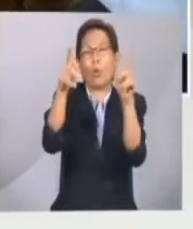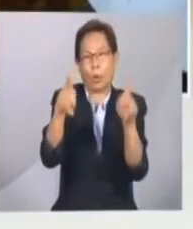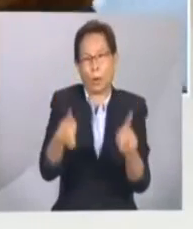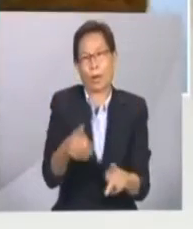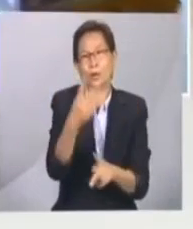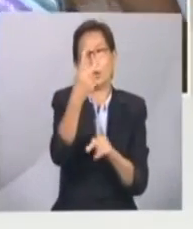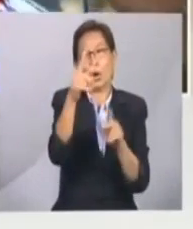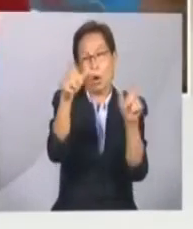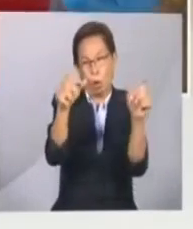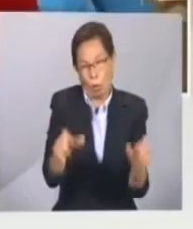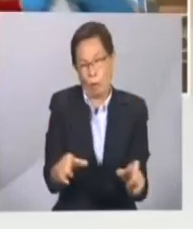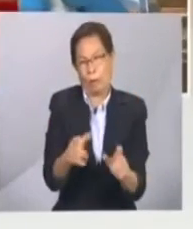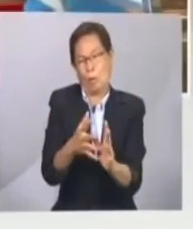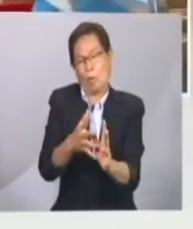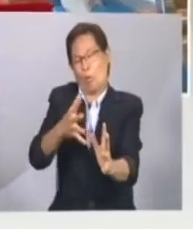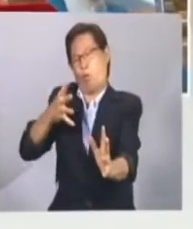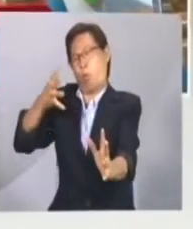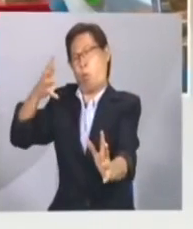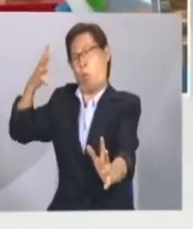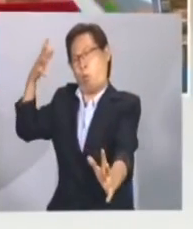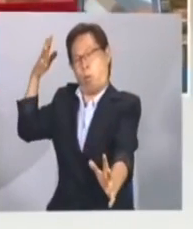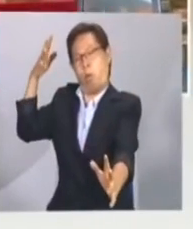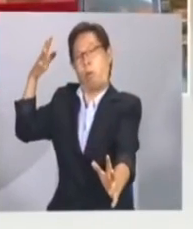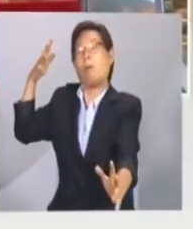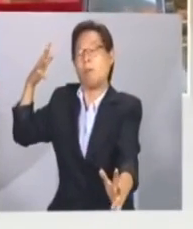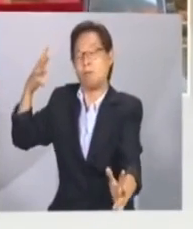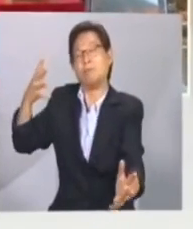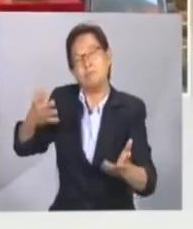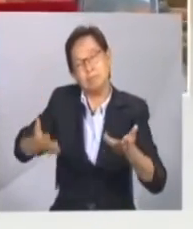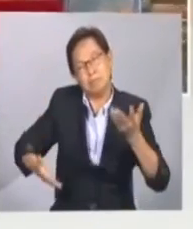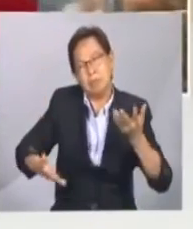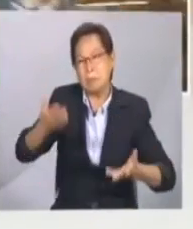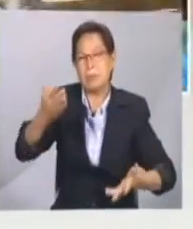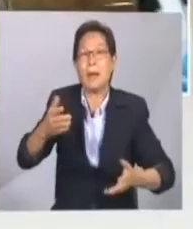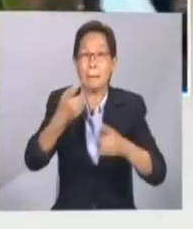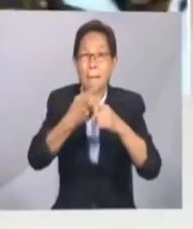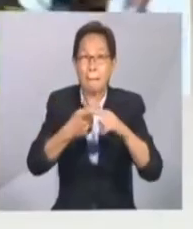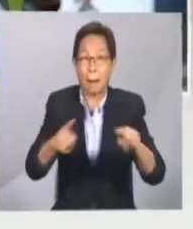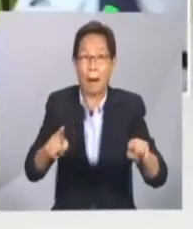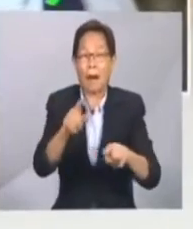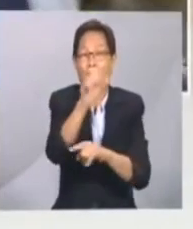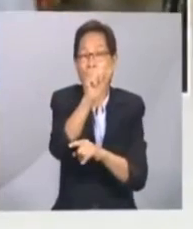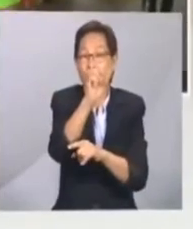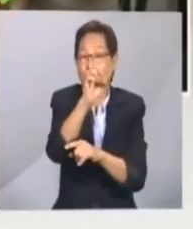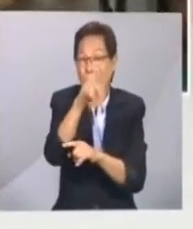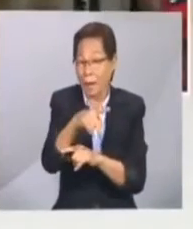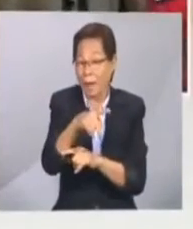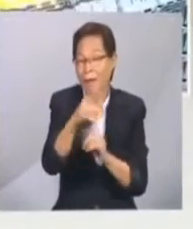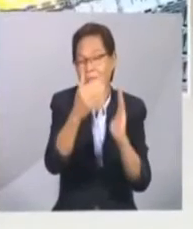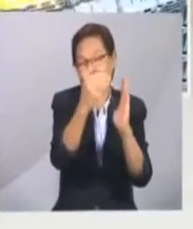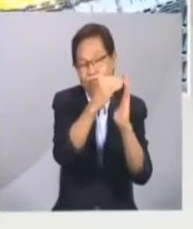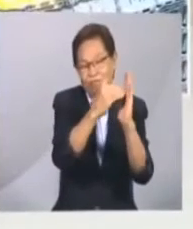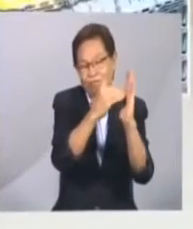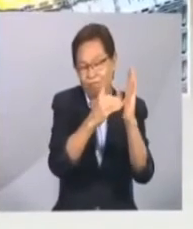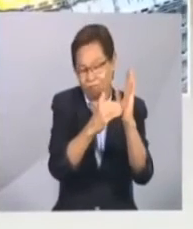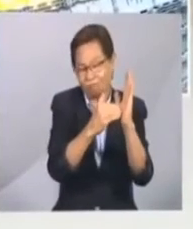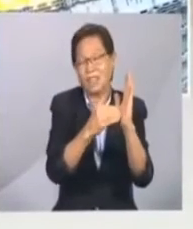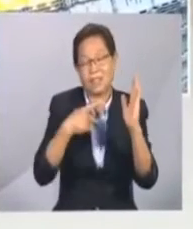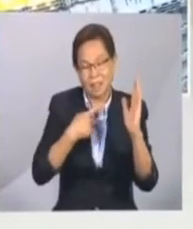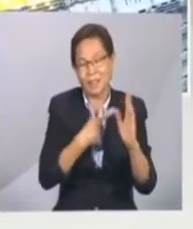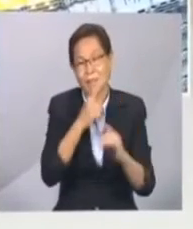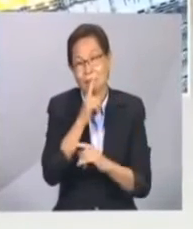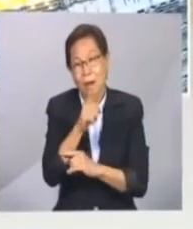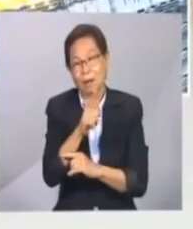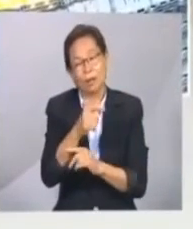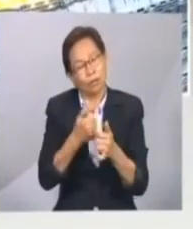pelanggan mereka tentu saja queue mungkin akan bertambah panjang. Tapi dari segi SOP itu mereka pasti, kita